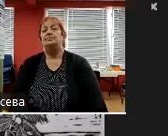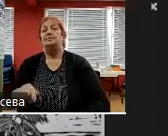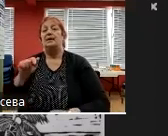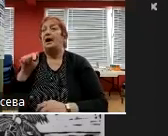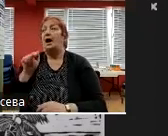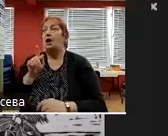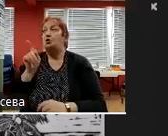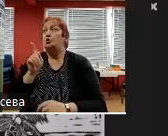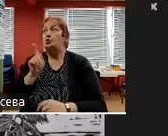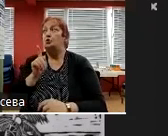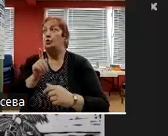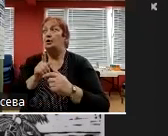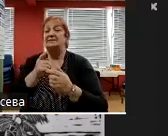са